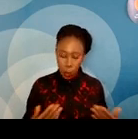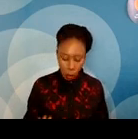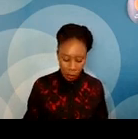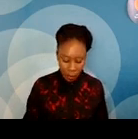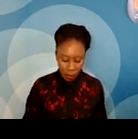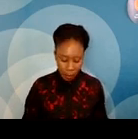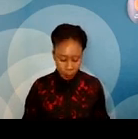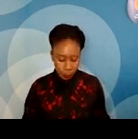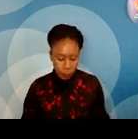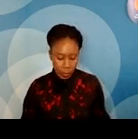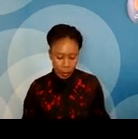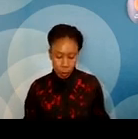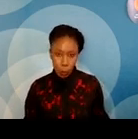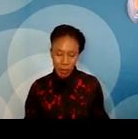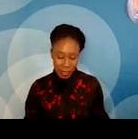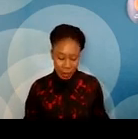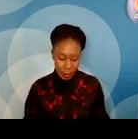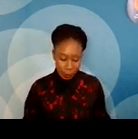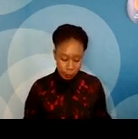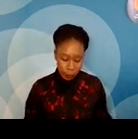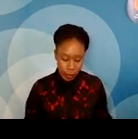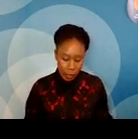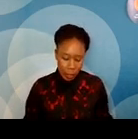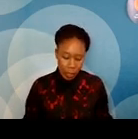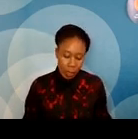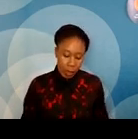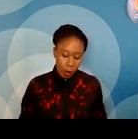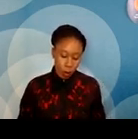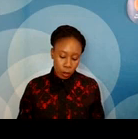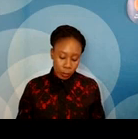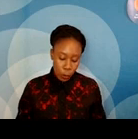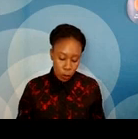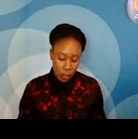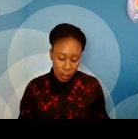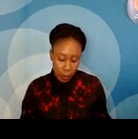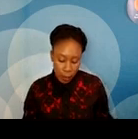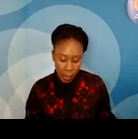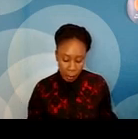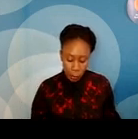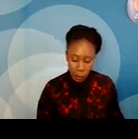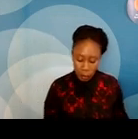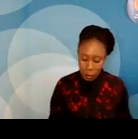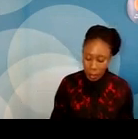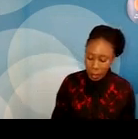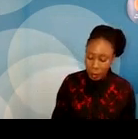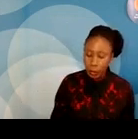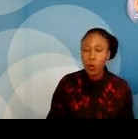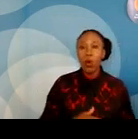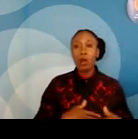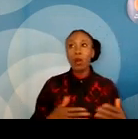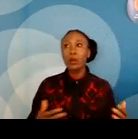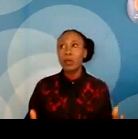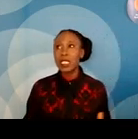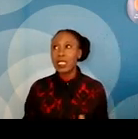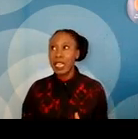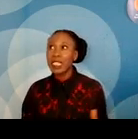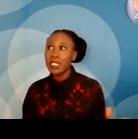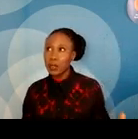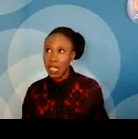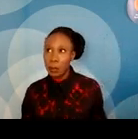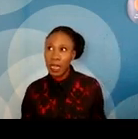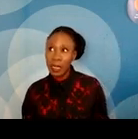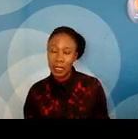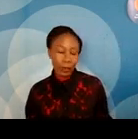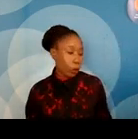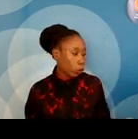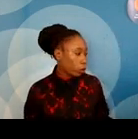ålder kan påverka kompetensen. Och det första är ju att när någon blir